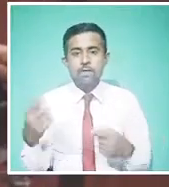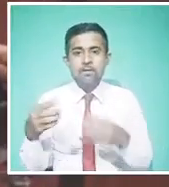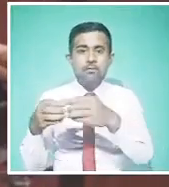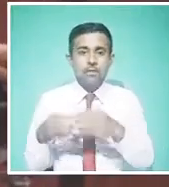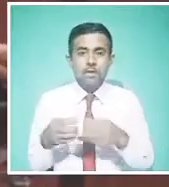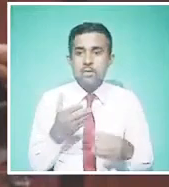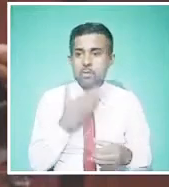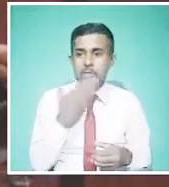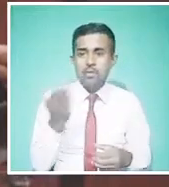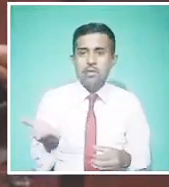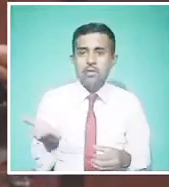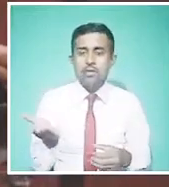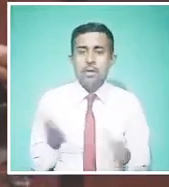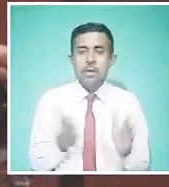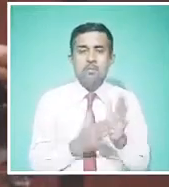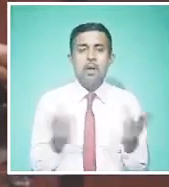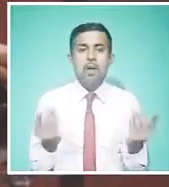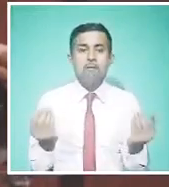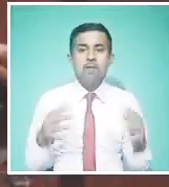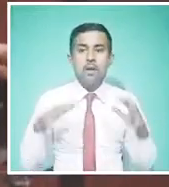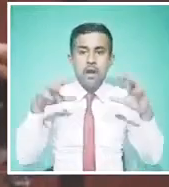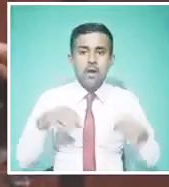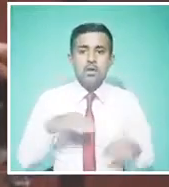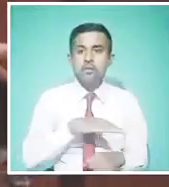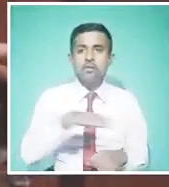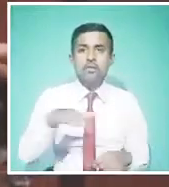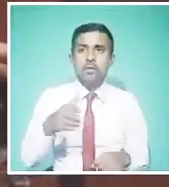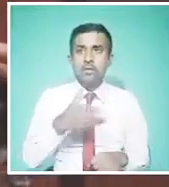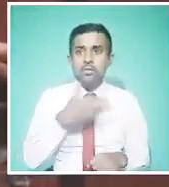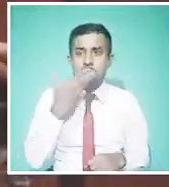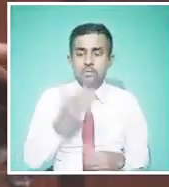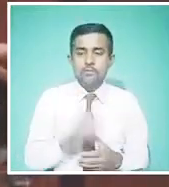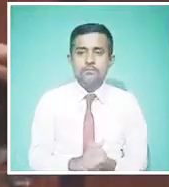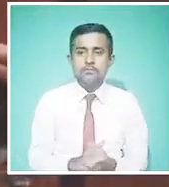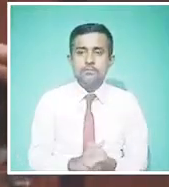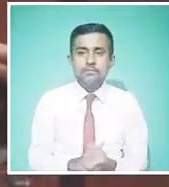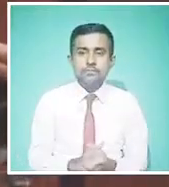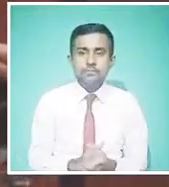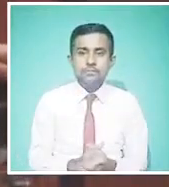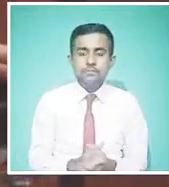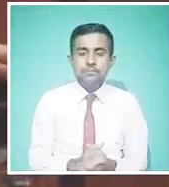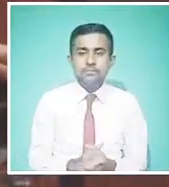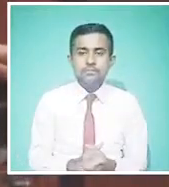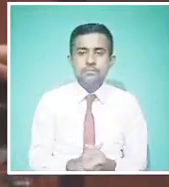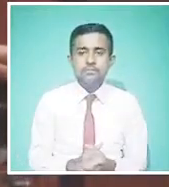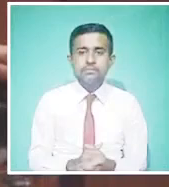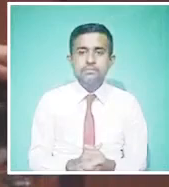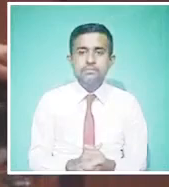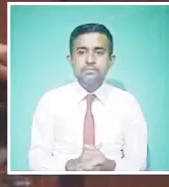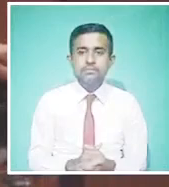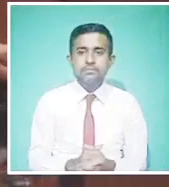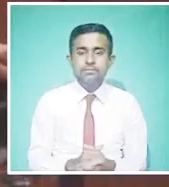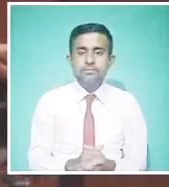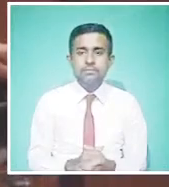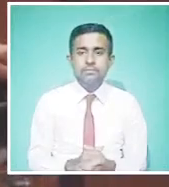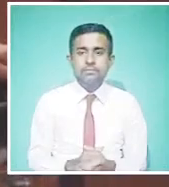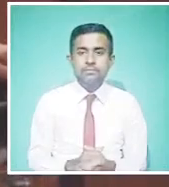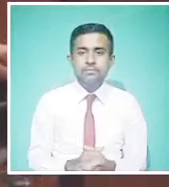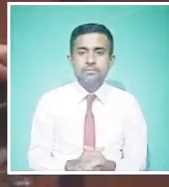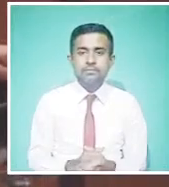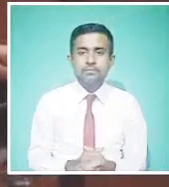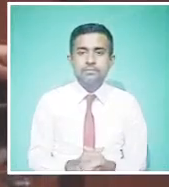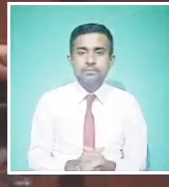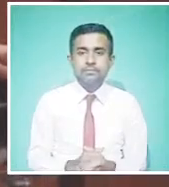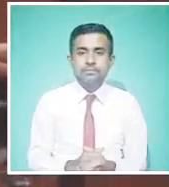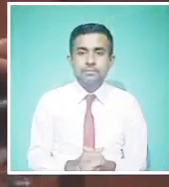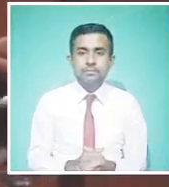காணிகளாக இருக்கலாம், இப்படி எந்த அரசாங்கத்தினுடைய முகவர் அமைப்புகளினுடைய திணைக்களங்களுடைய காணிகளை மக்களுக்கு